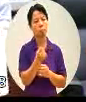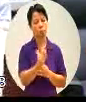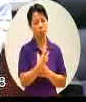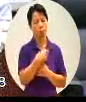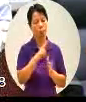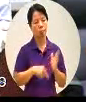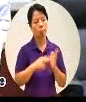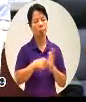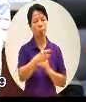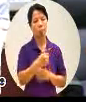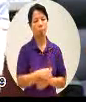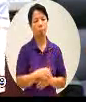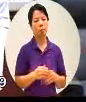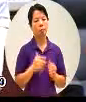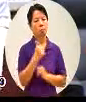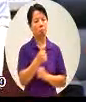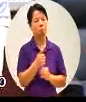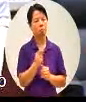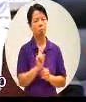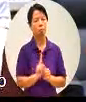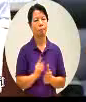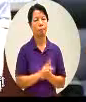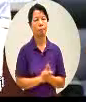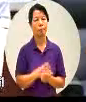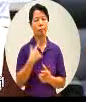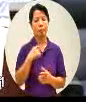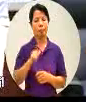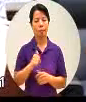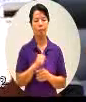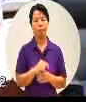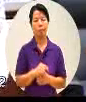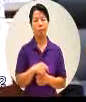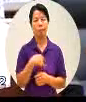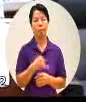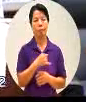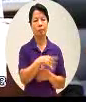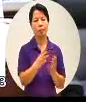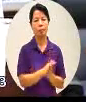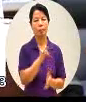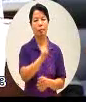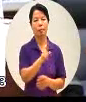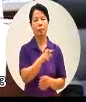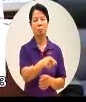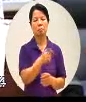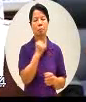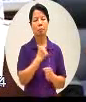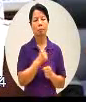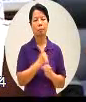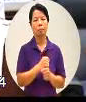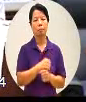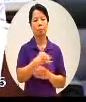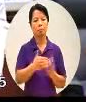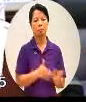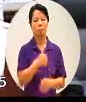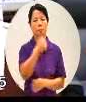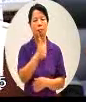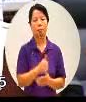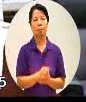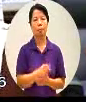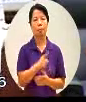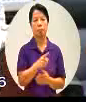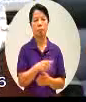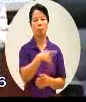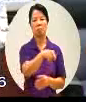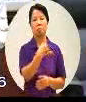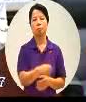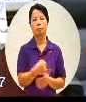的功也有点嘛，这 OK。老师啊，较含慢的讲，哎，为什么他不能当班长？你讲出来。嘿，囡仔讲伊偌